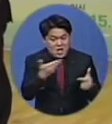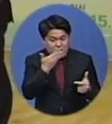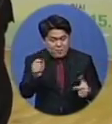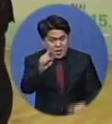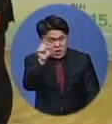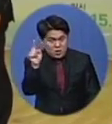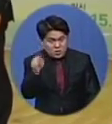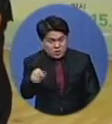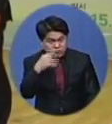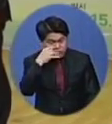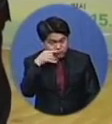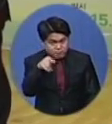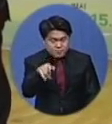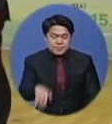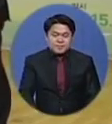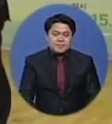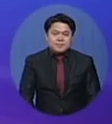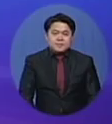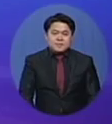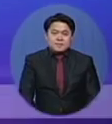복지TV 뉴스 정유림입니다.